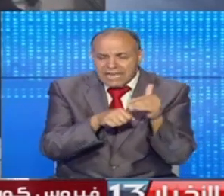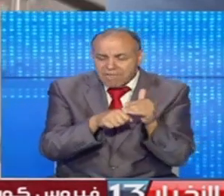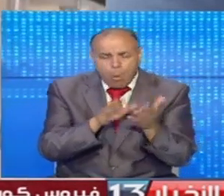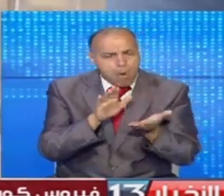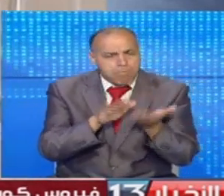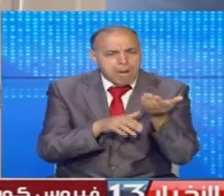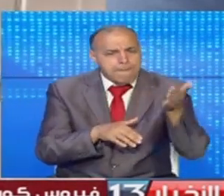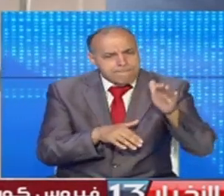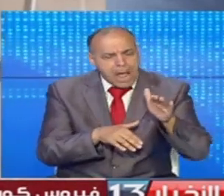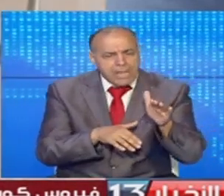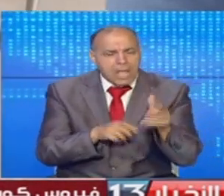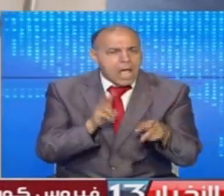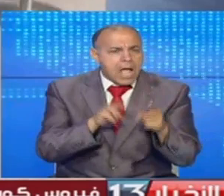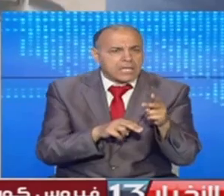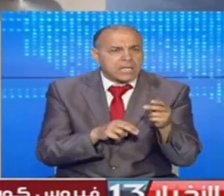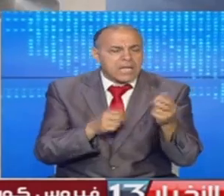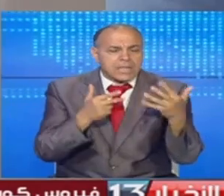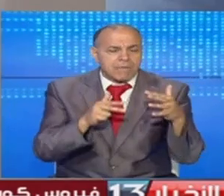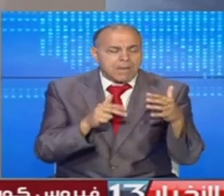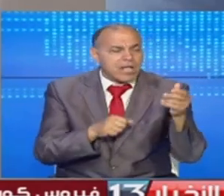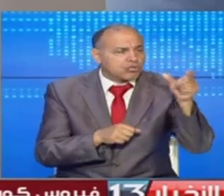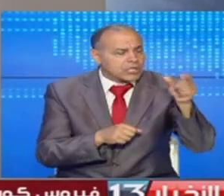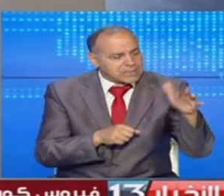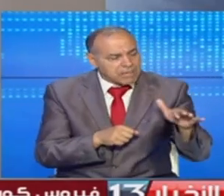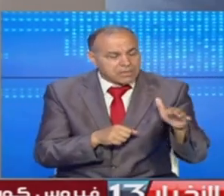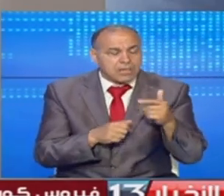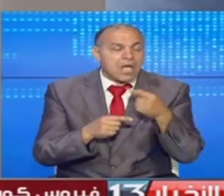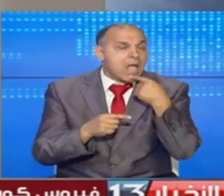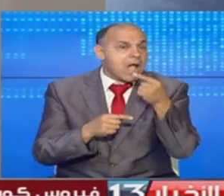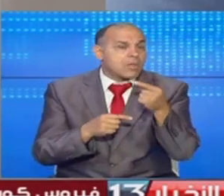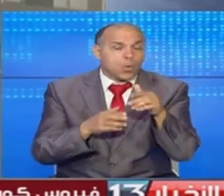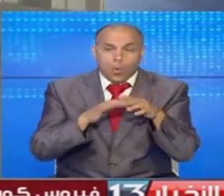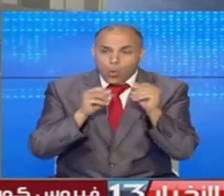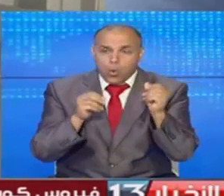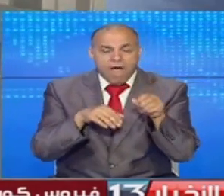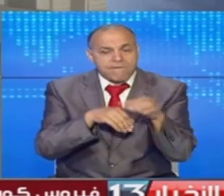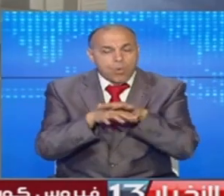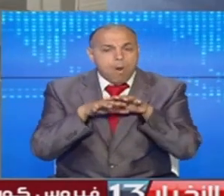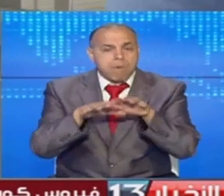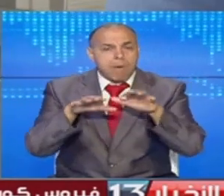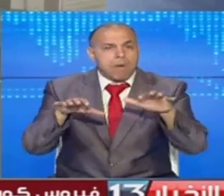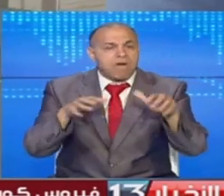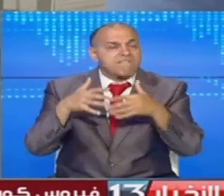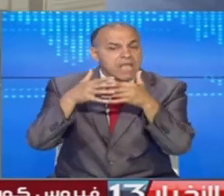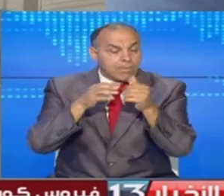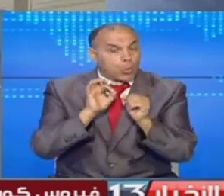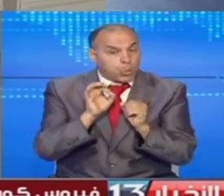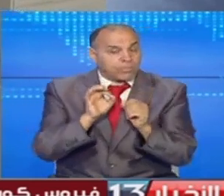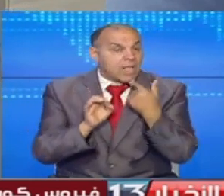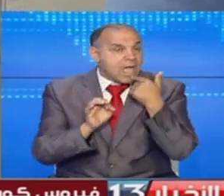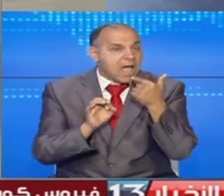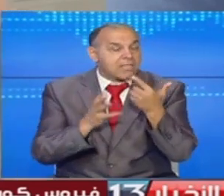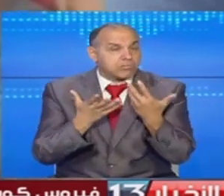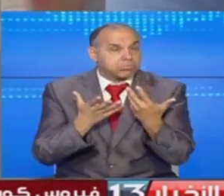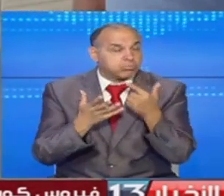عدد الوفيات بها إلى أكثر من 800. وبشكل متسارع يتواصل تفشي فيروس كورونا بالقارة الأمريكية، وبات